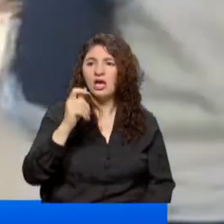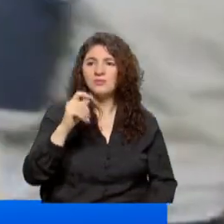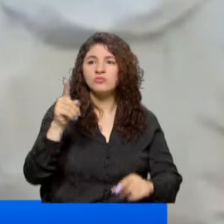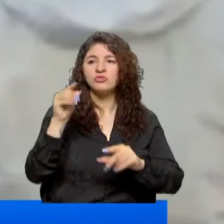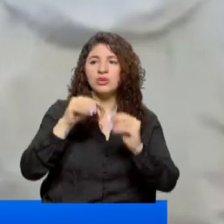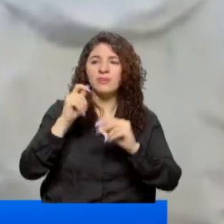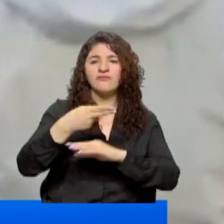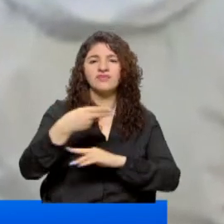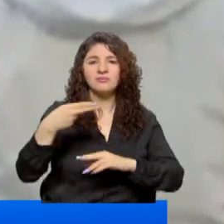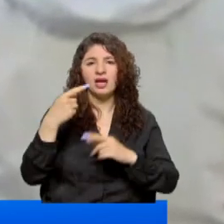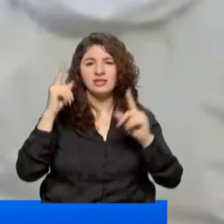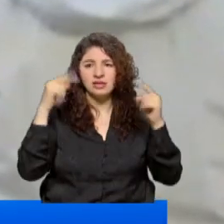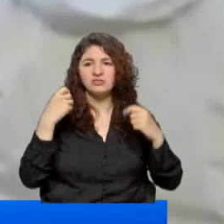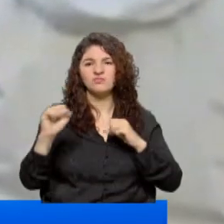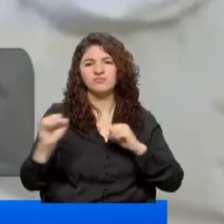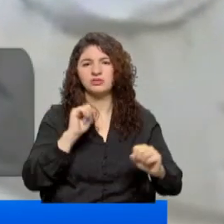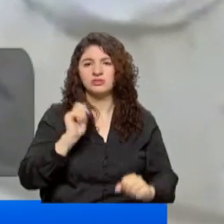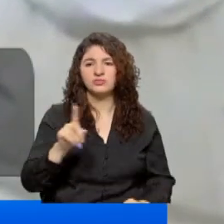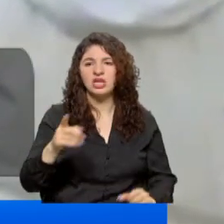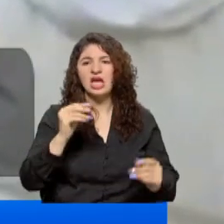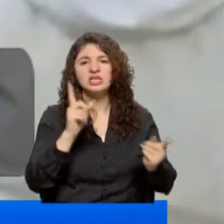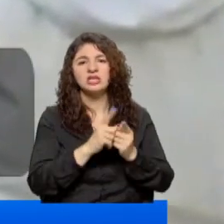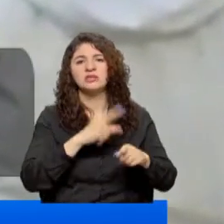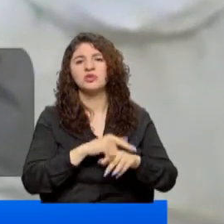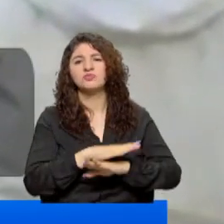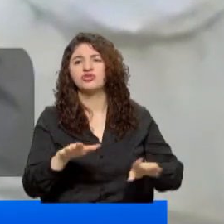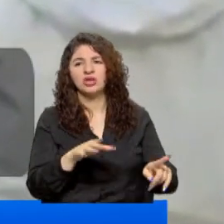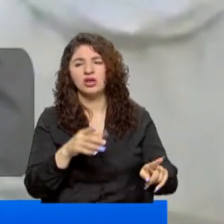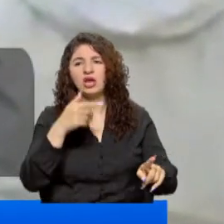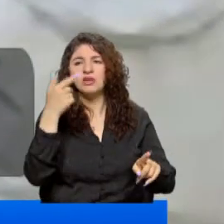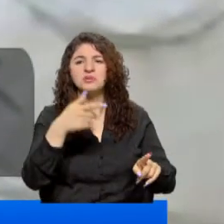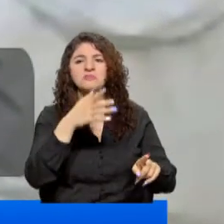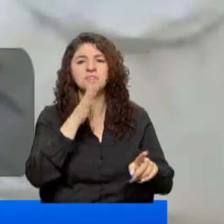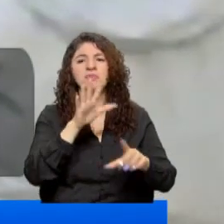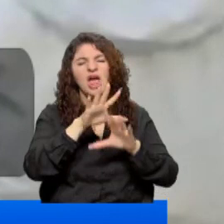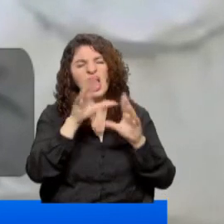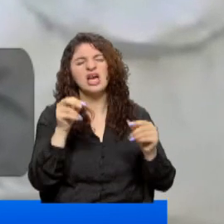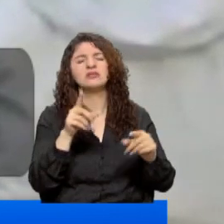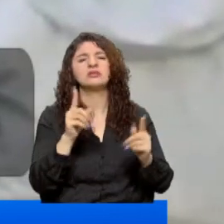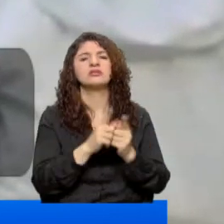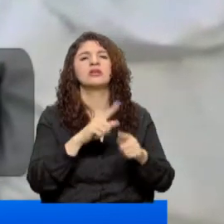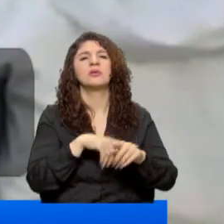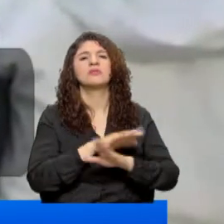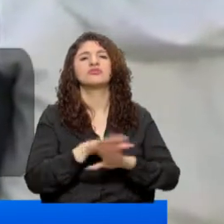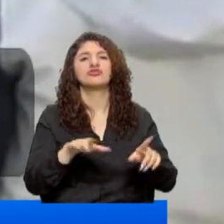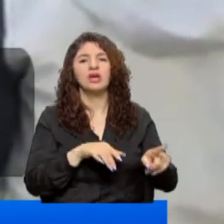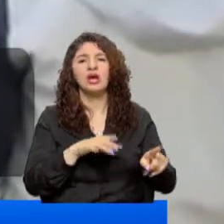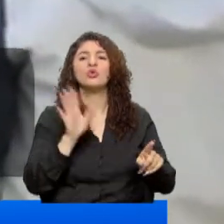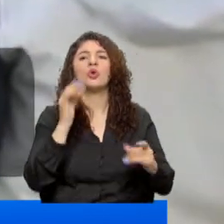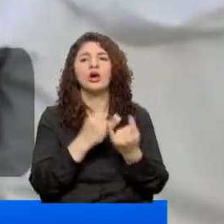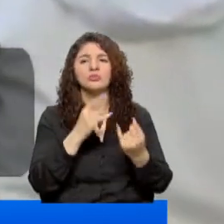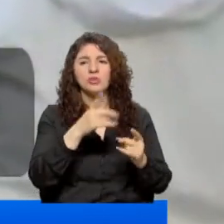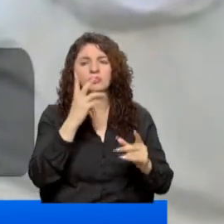restorasyon yapan firma yetkilisine tepki gösterdi en kısa zamanda düşündük 10 arası kullandığı yakaladım Çürük